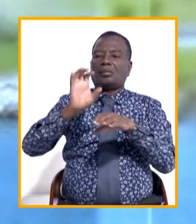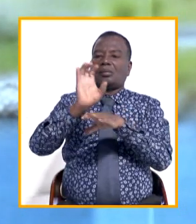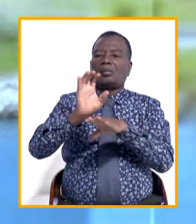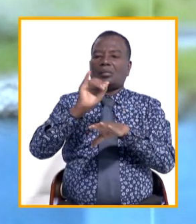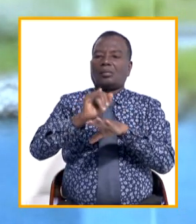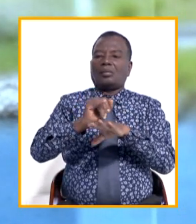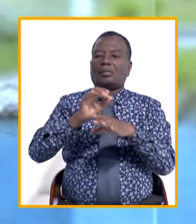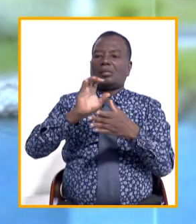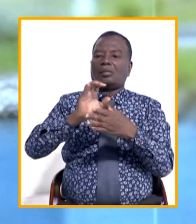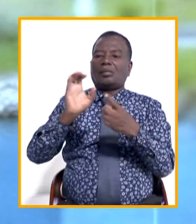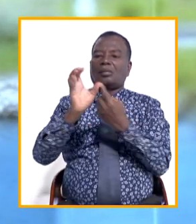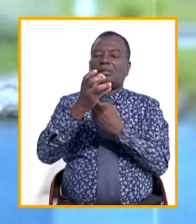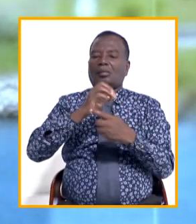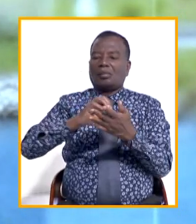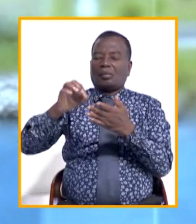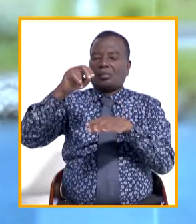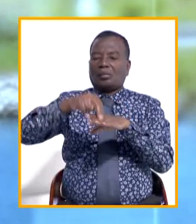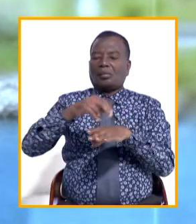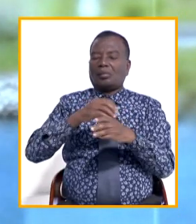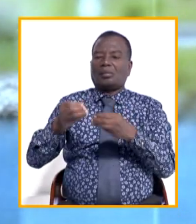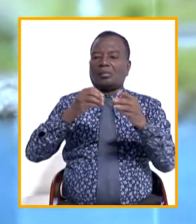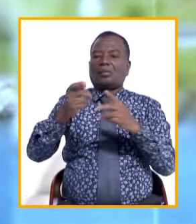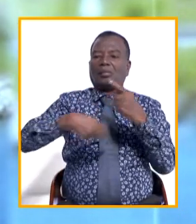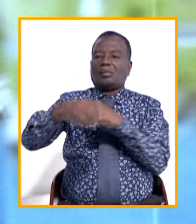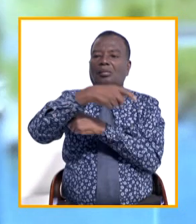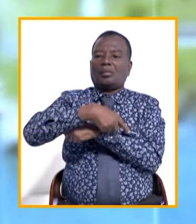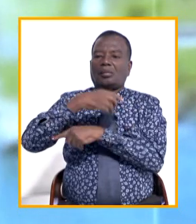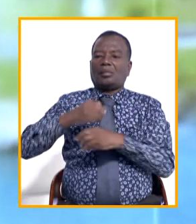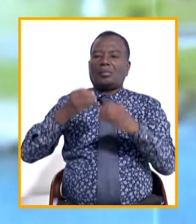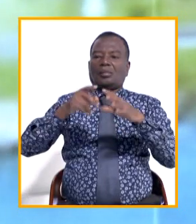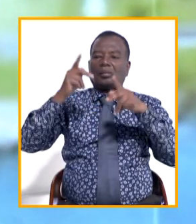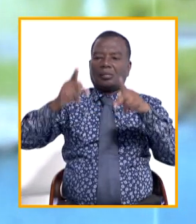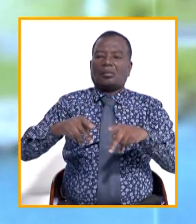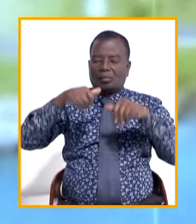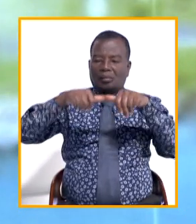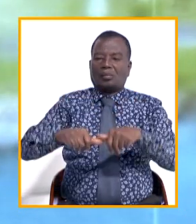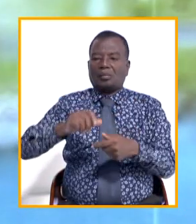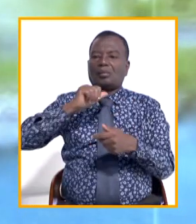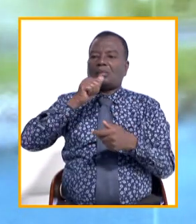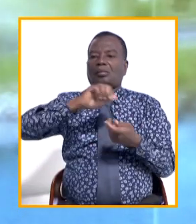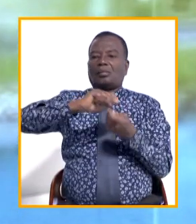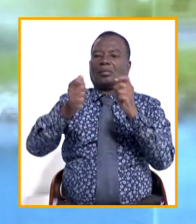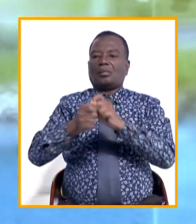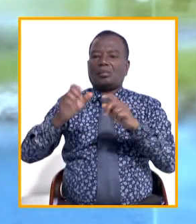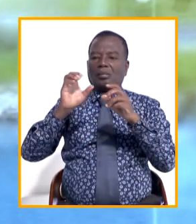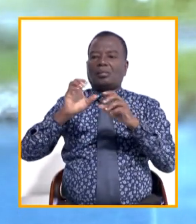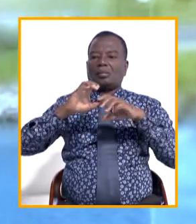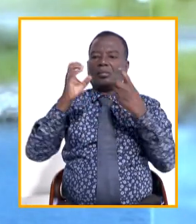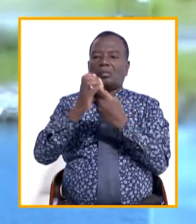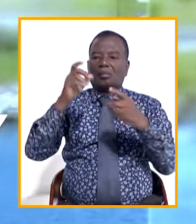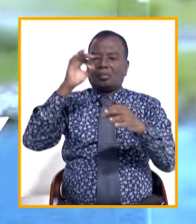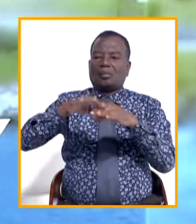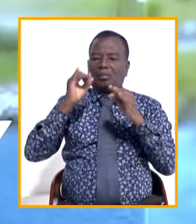conditions d'inscription sur la liste électorale et de mise à jour des données personnelles demeurent inchangées. La commission